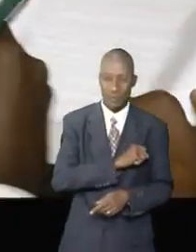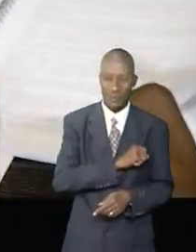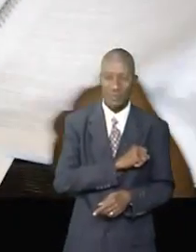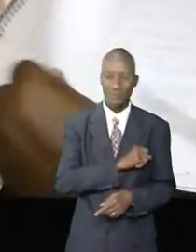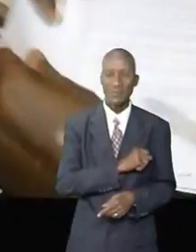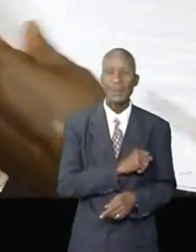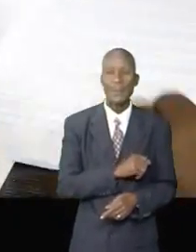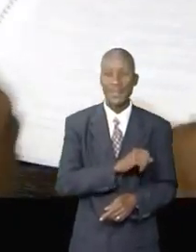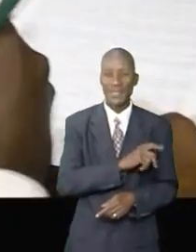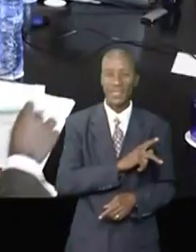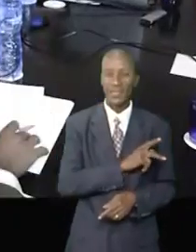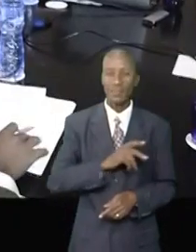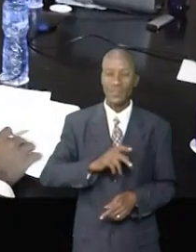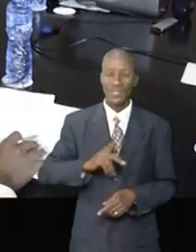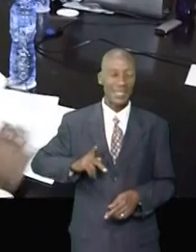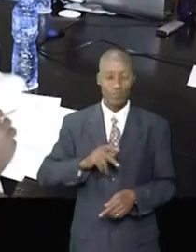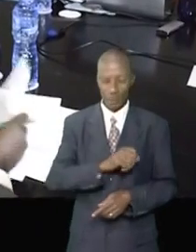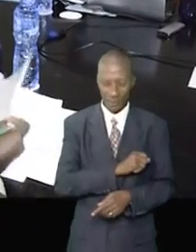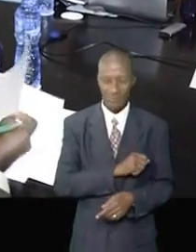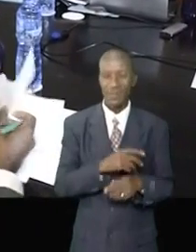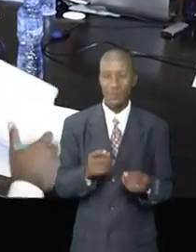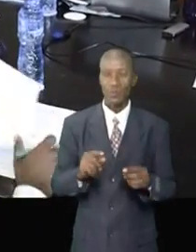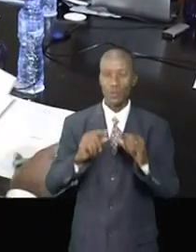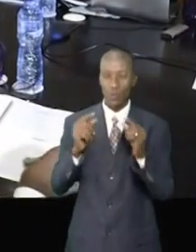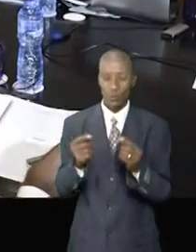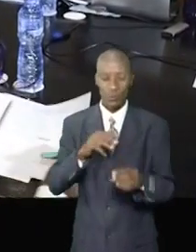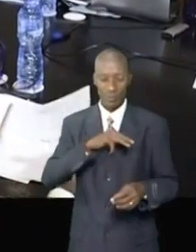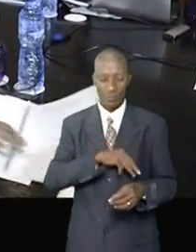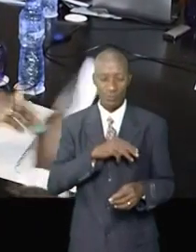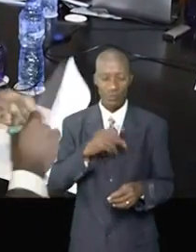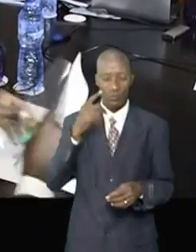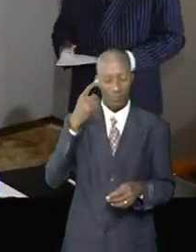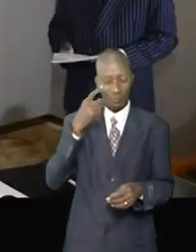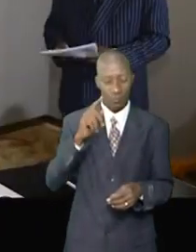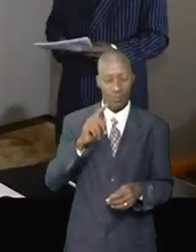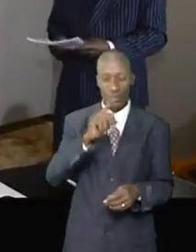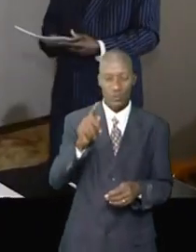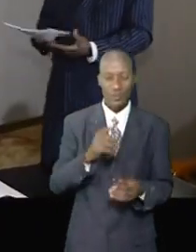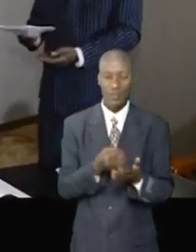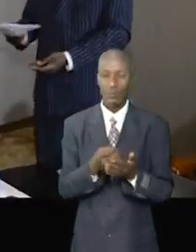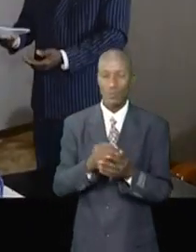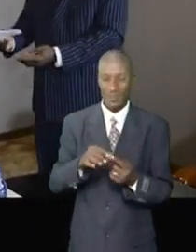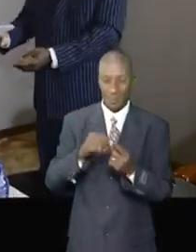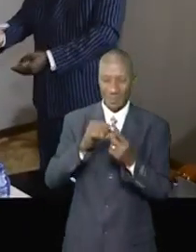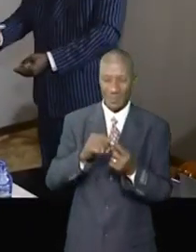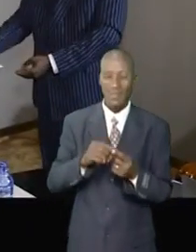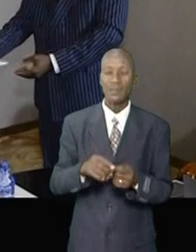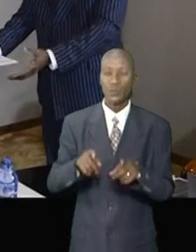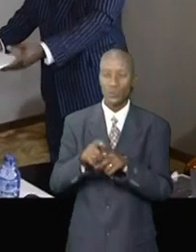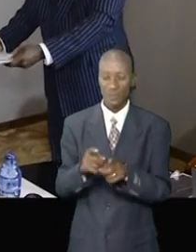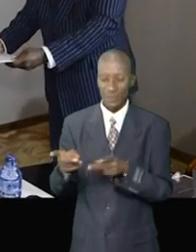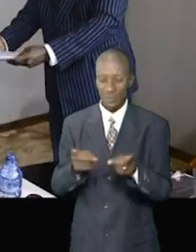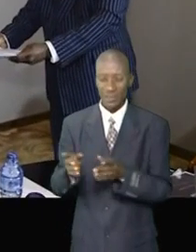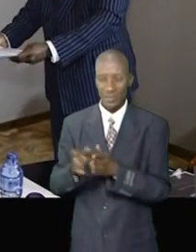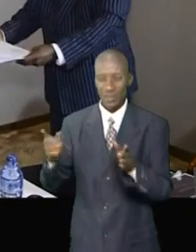procès verbal a été signé entre le chef de mission de l'Agence des zones économiques spéciales, Ogi Bolanda Menga, et le directeur général